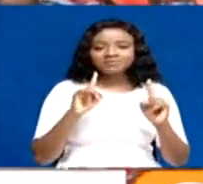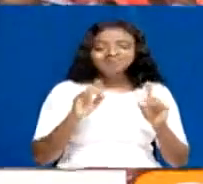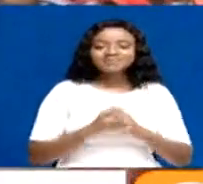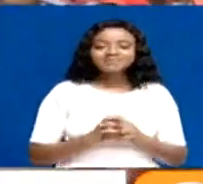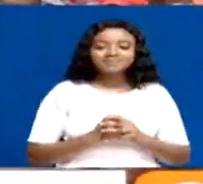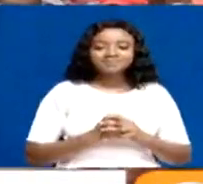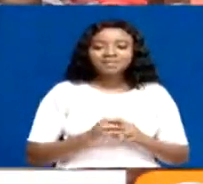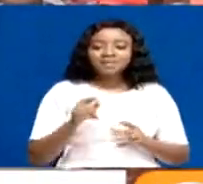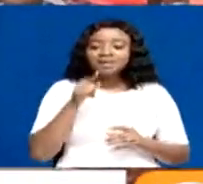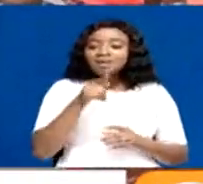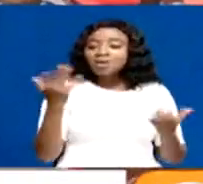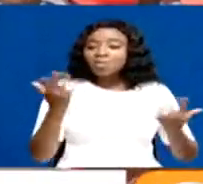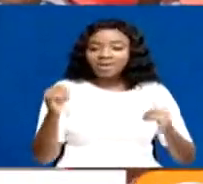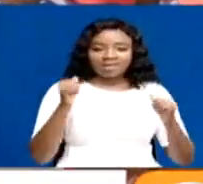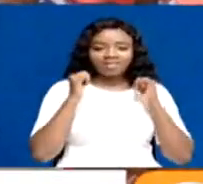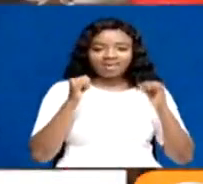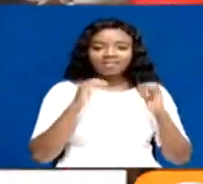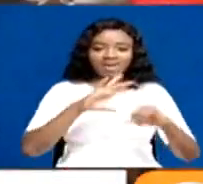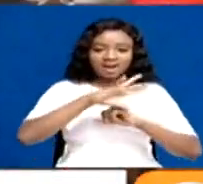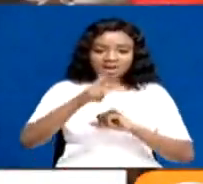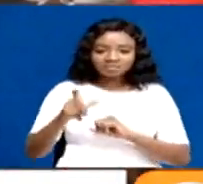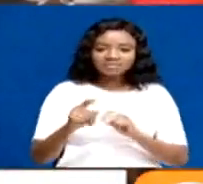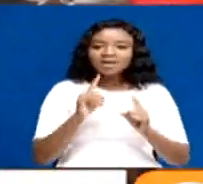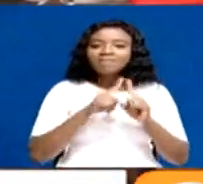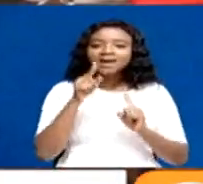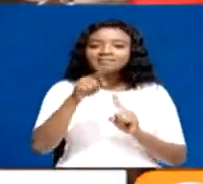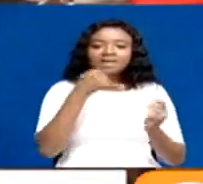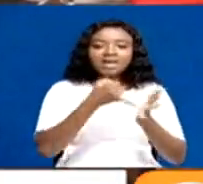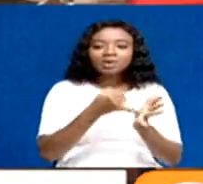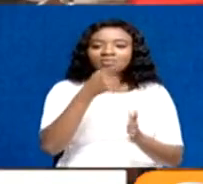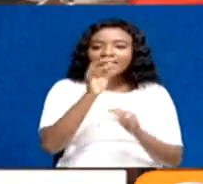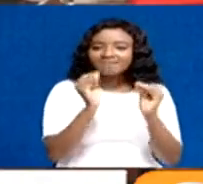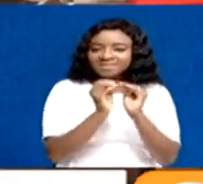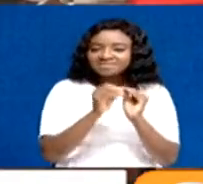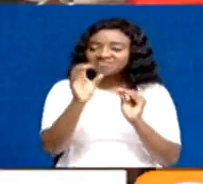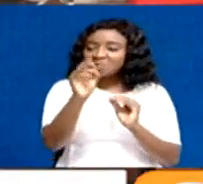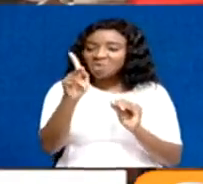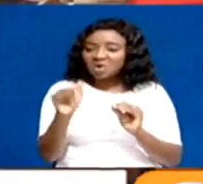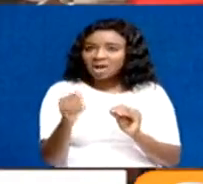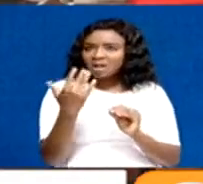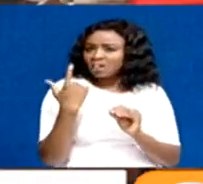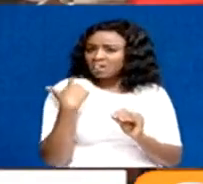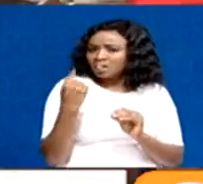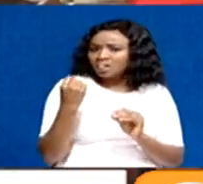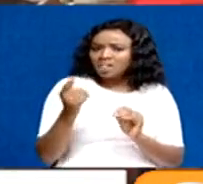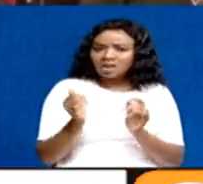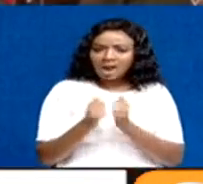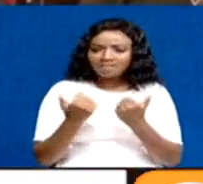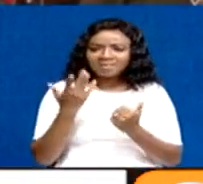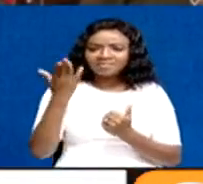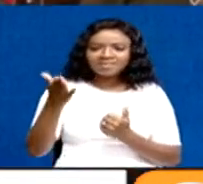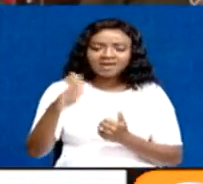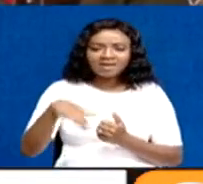Mudavadi aliyezungumza kaunti ya Nyamira leo alikosa kuhudhuria mkutano muhimu wa OKA ulioandaliwa Elementaita hivi